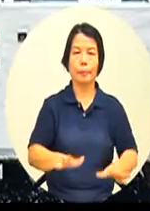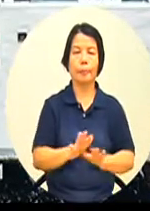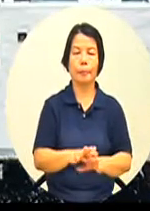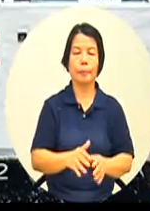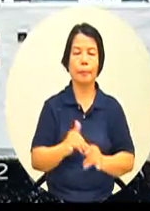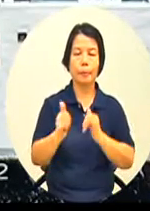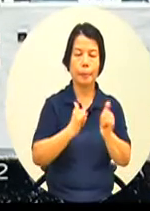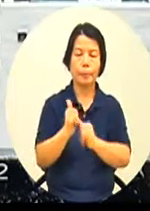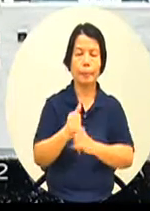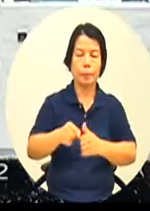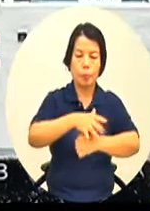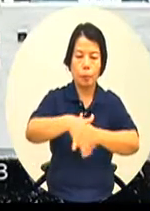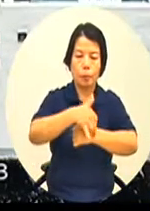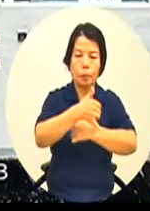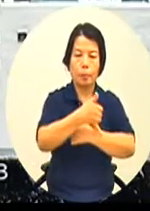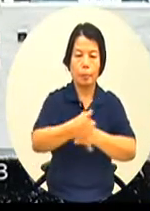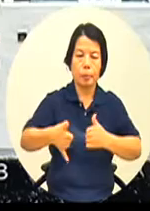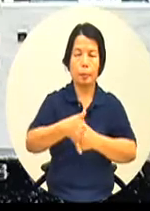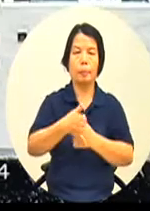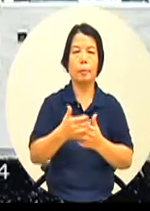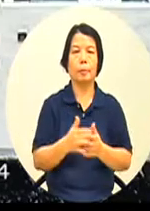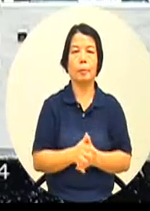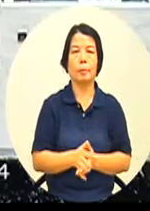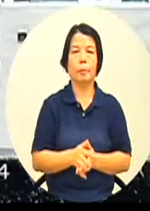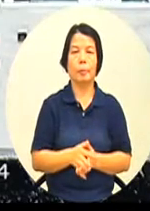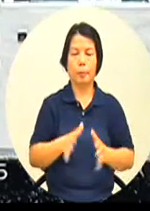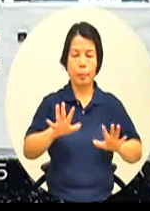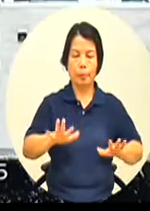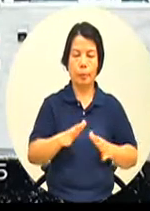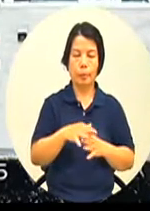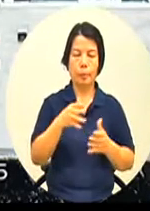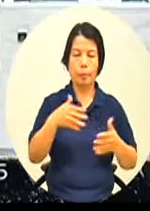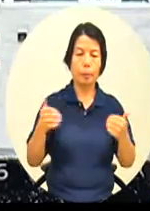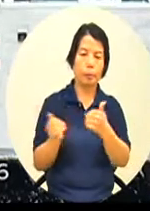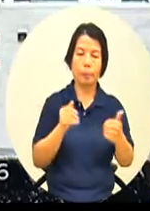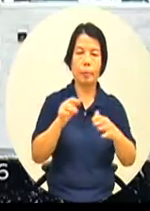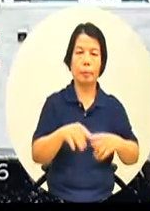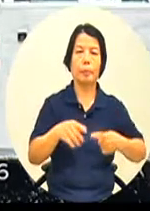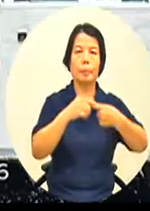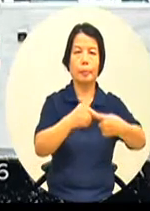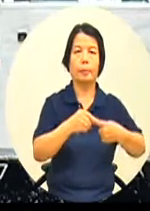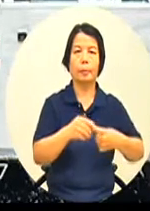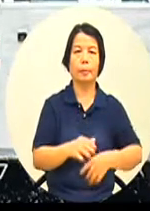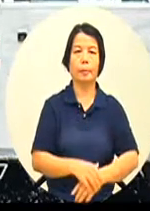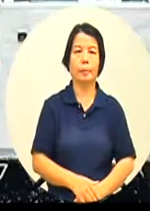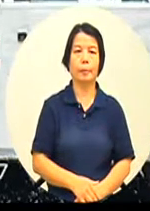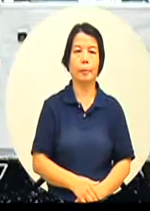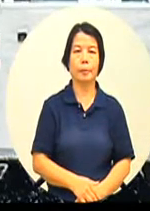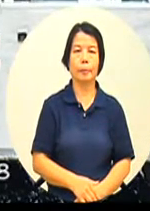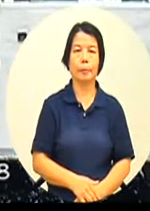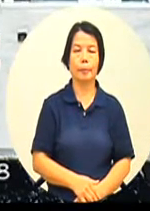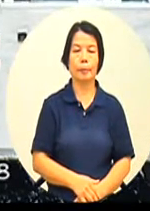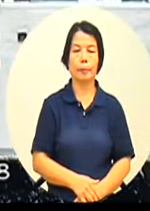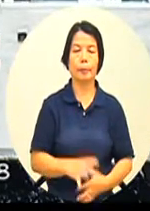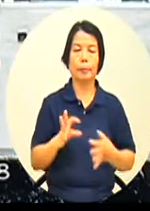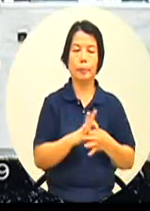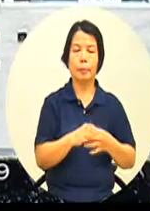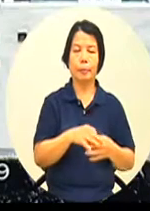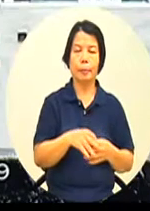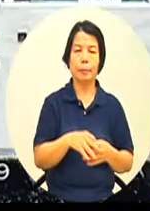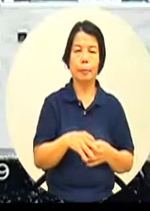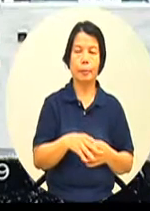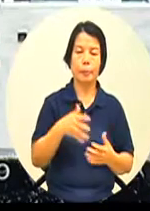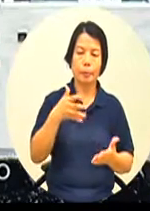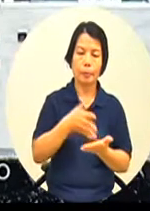哈。那个好，我们第一位跟李博义跟肖永达一起吧哈，好，就联合咨询，好，40分钟，好，